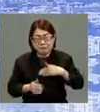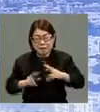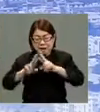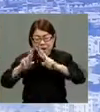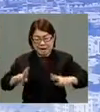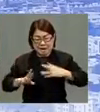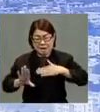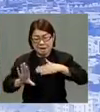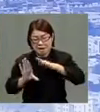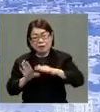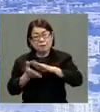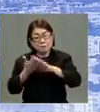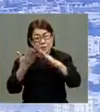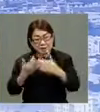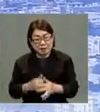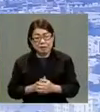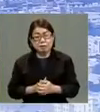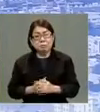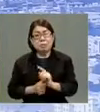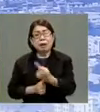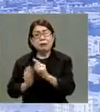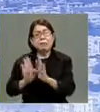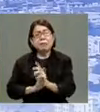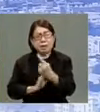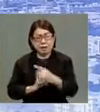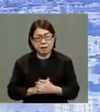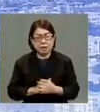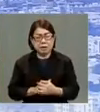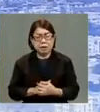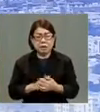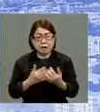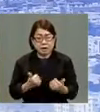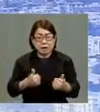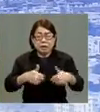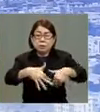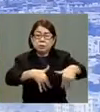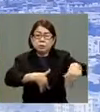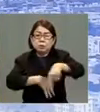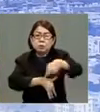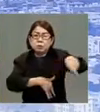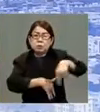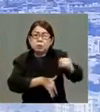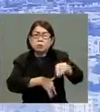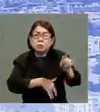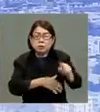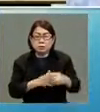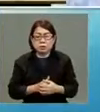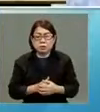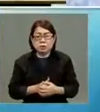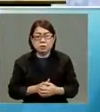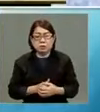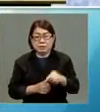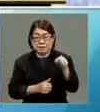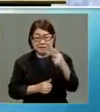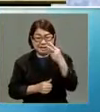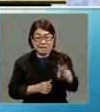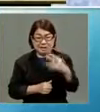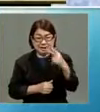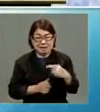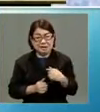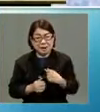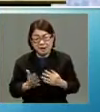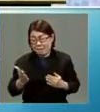ก็เนื่องจากเป็นระบบใหม่นะครับวันนี้ประชาชนจะเห็นอย่างนี้ครับนะครับท่านอันนี้คือ QR code นะครับที่ร้าน